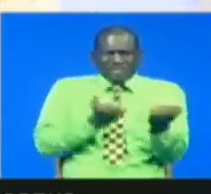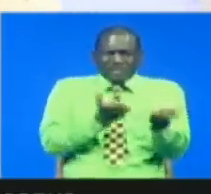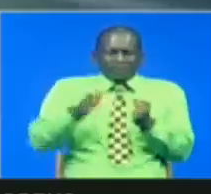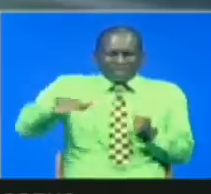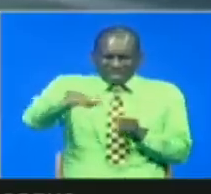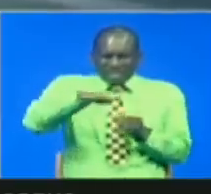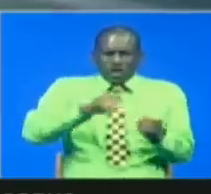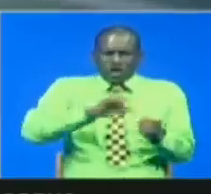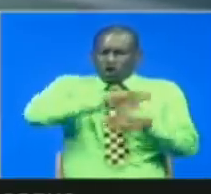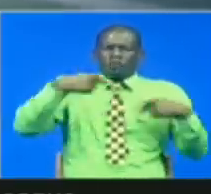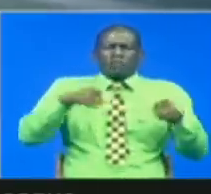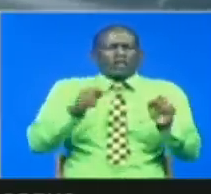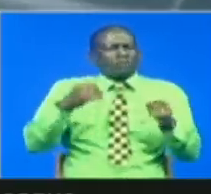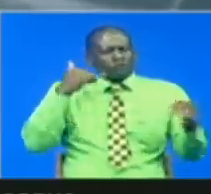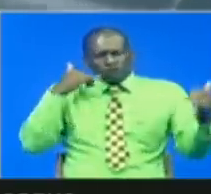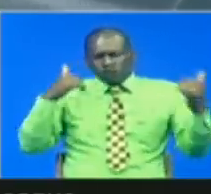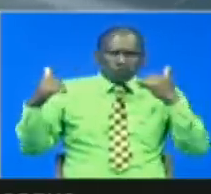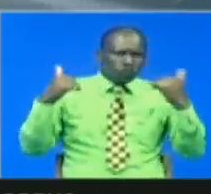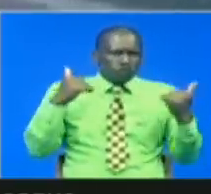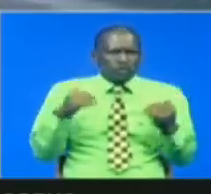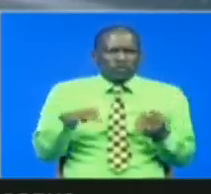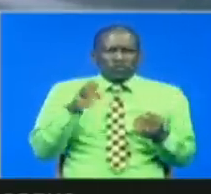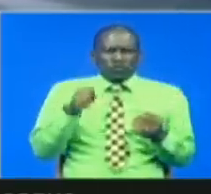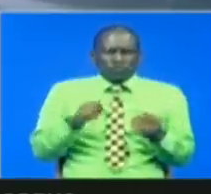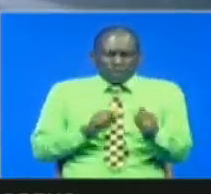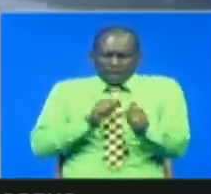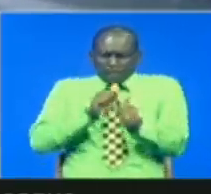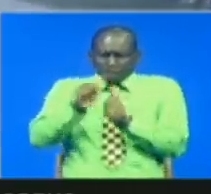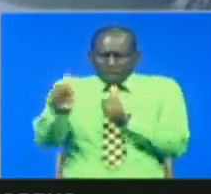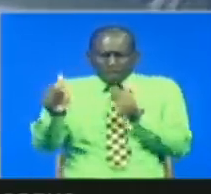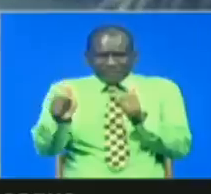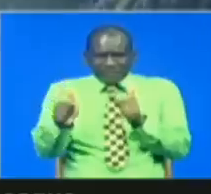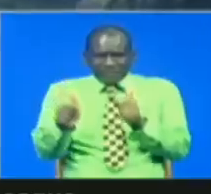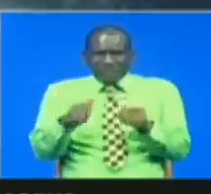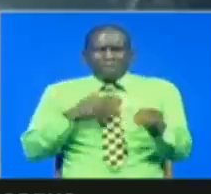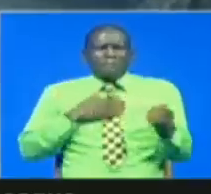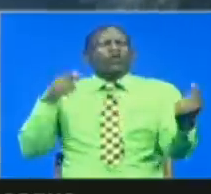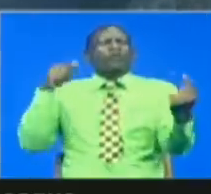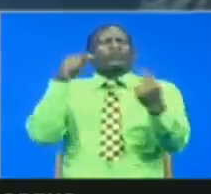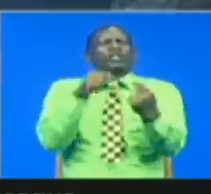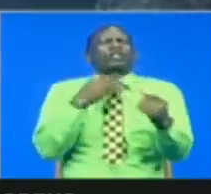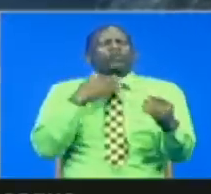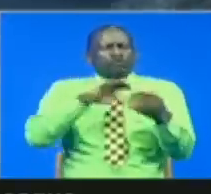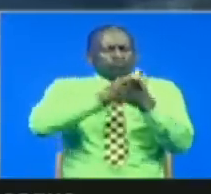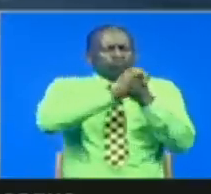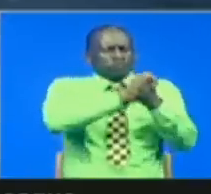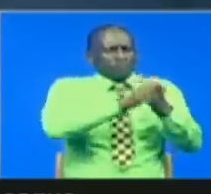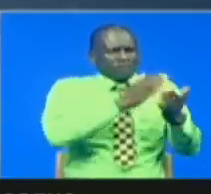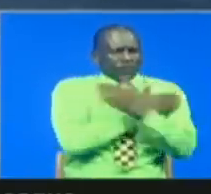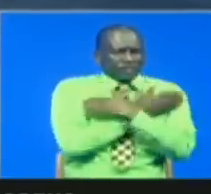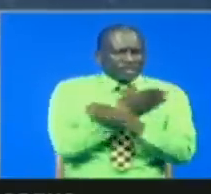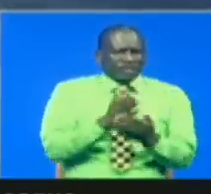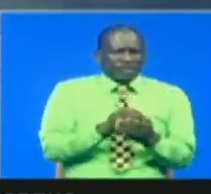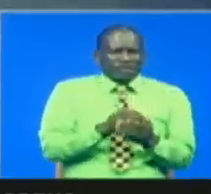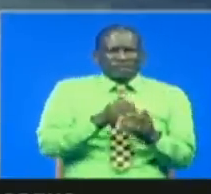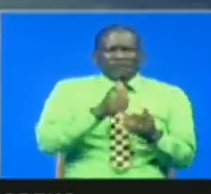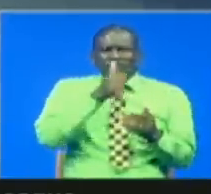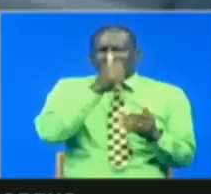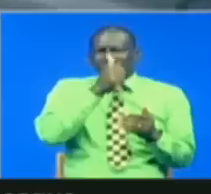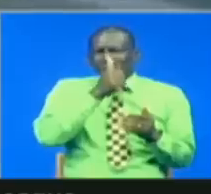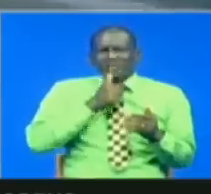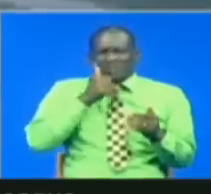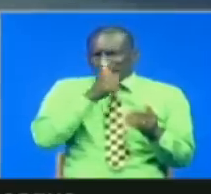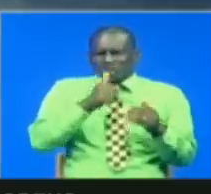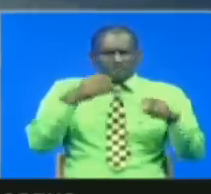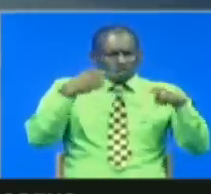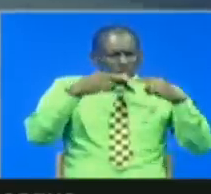mtu atakuwa kwa simu yake. So ndio mimi nikavuka, nikaingia, nia yangu ilikuwa kwenda kusalimia majamaa zangu hapo ndani. In secret garden. That secret garden. Mkahao.